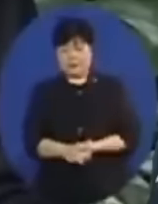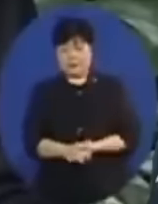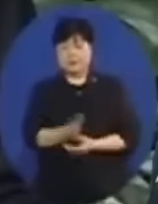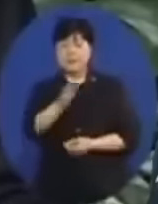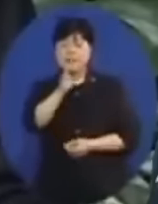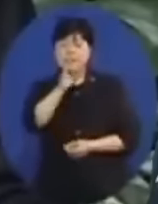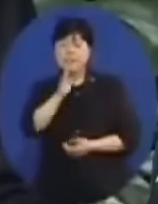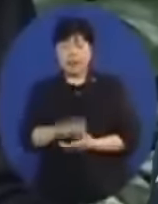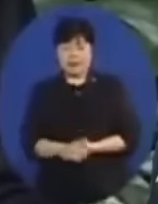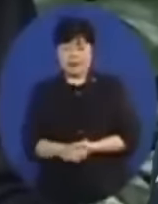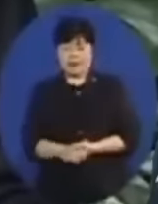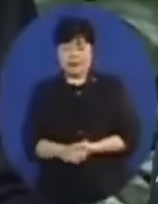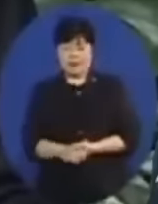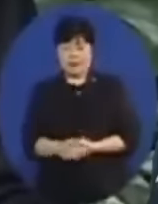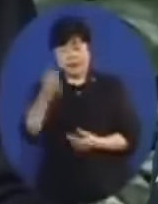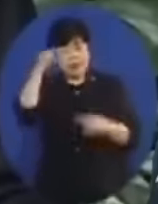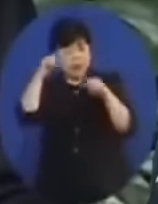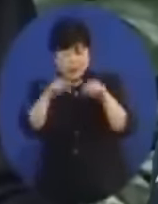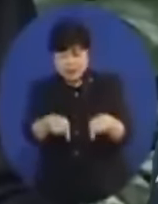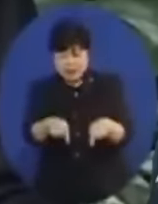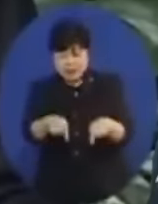그런 어리석은